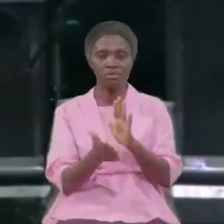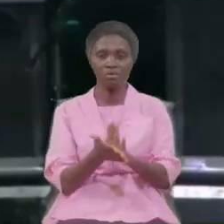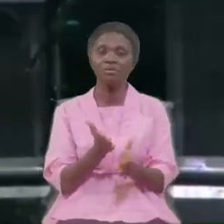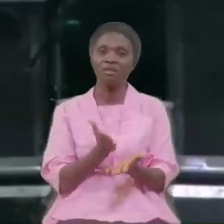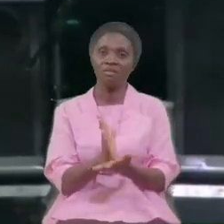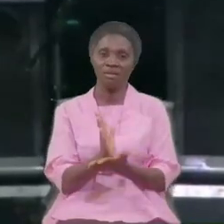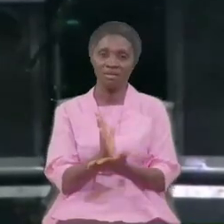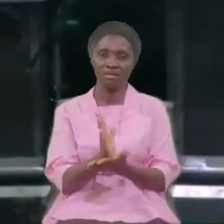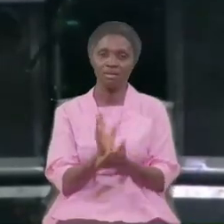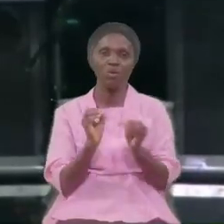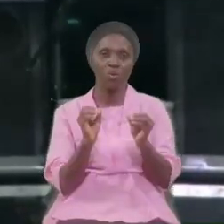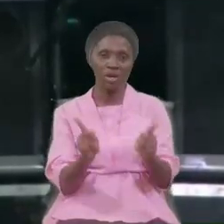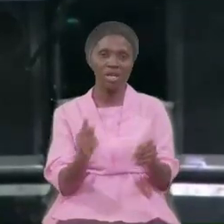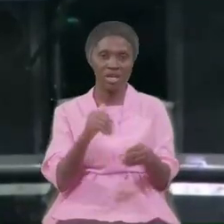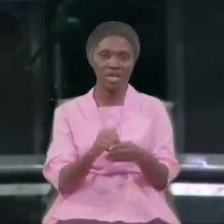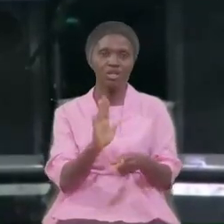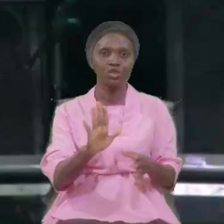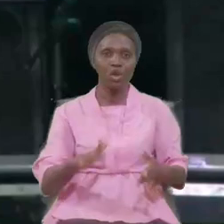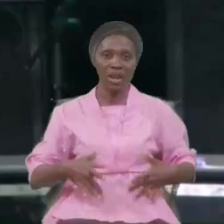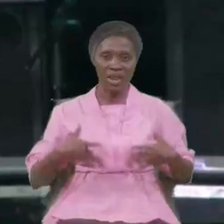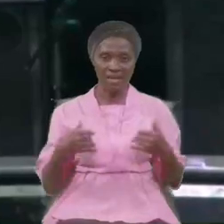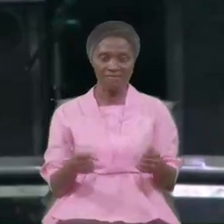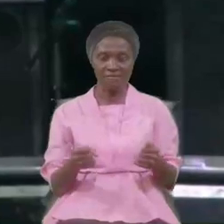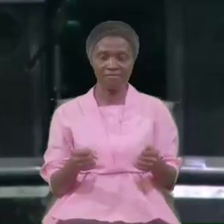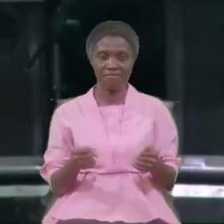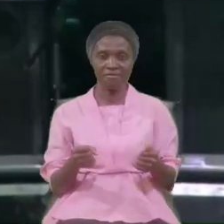Et tout ira bien dans votre vie.